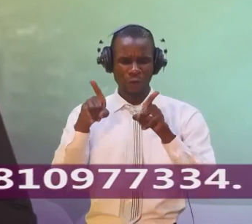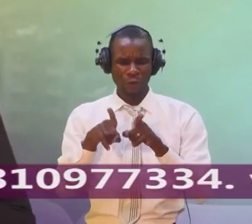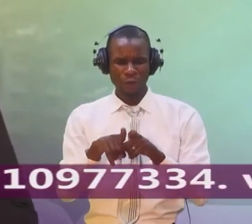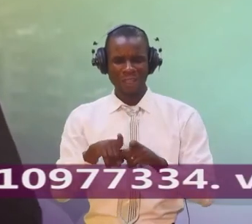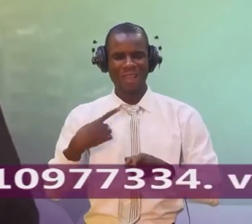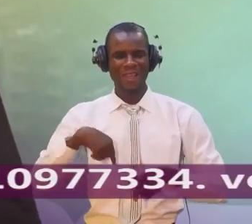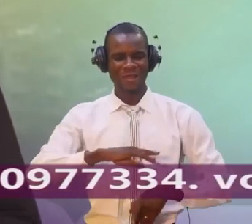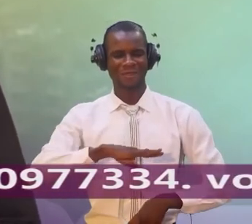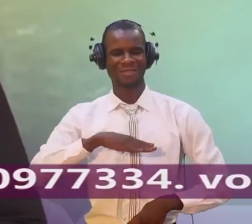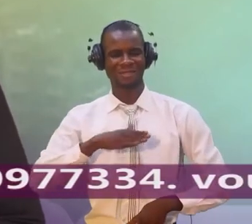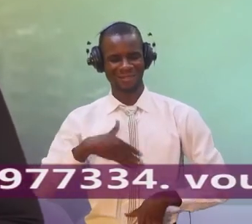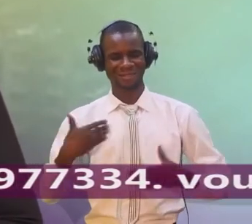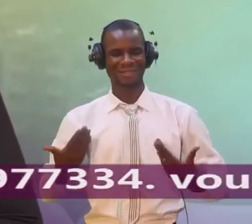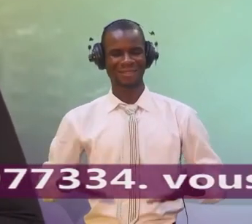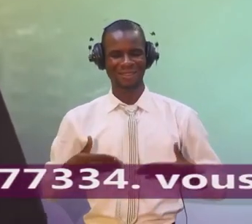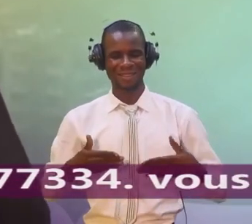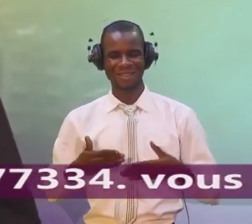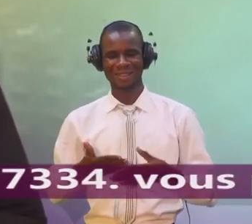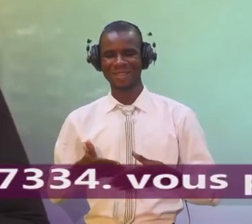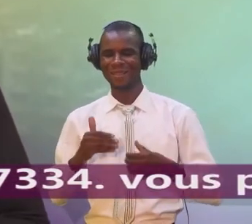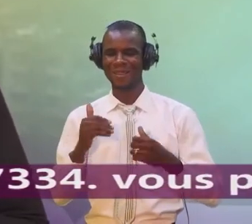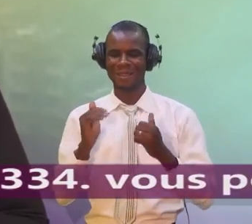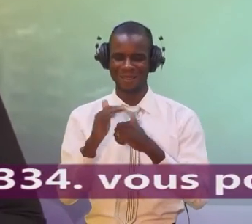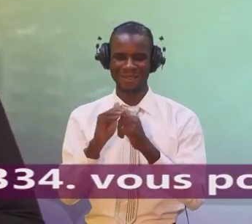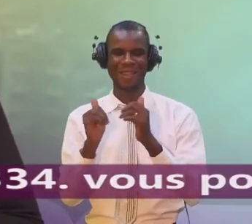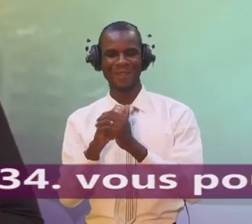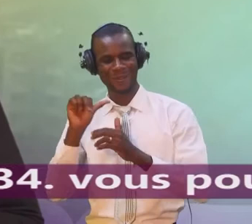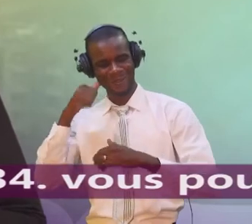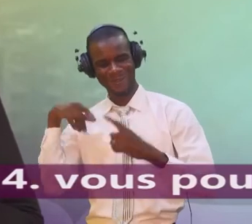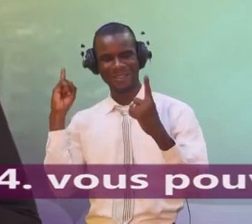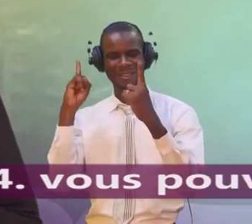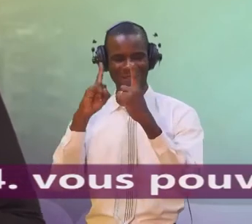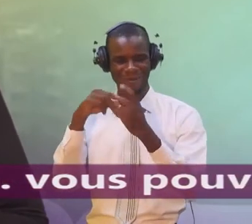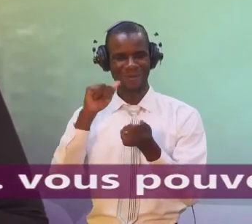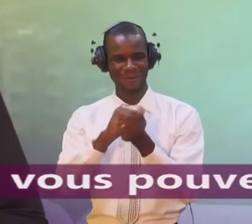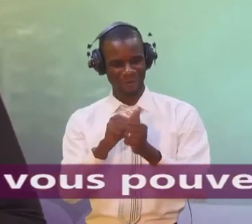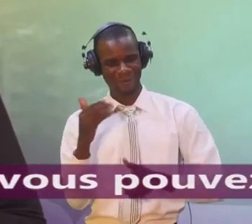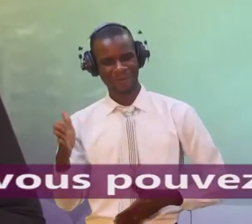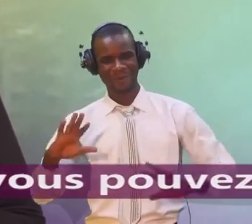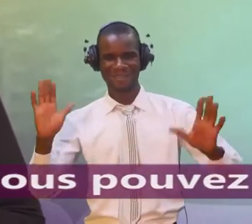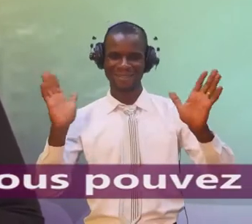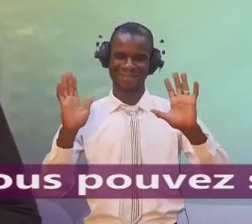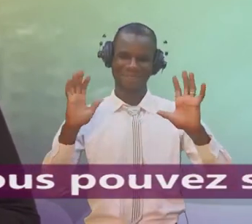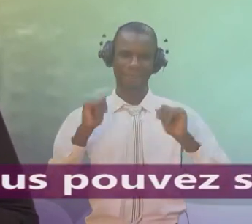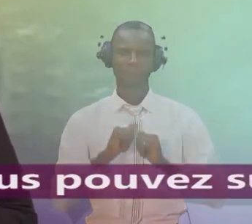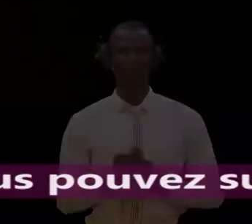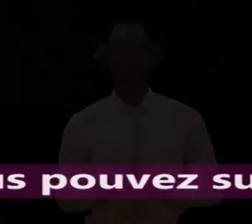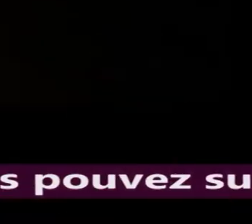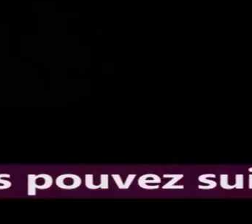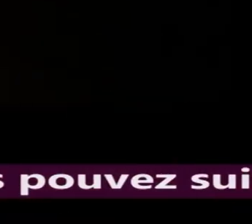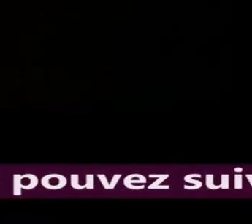Mungu na kuongea naye, na utasikia nafuu. Na waalika tena kesho jioni kwa somo